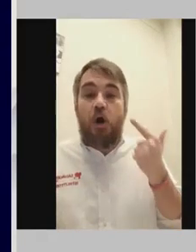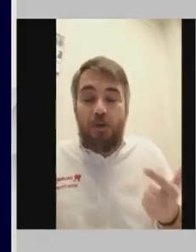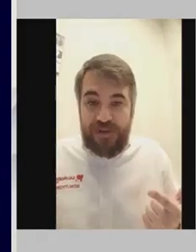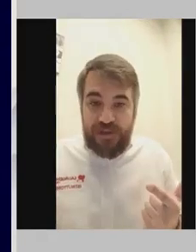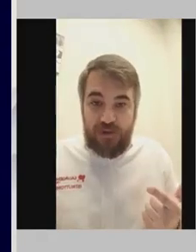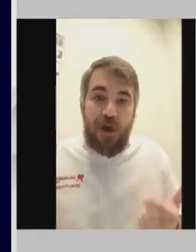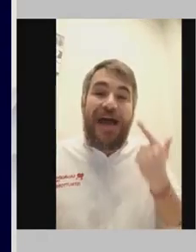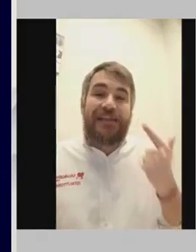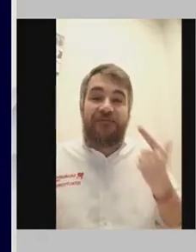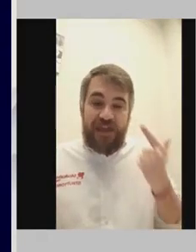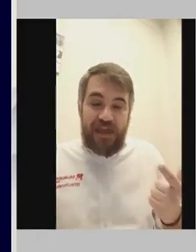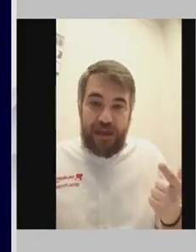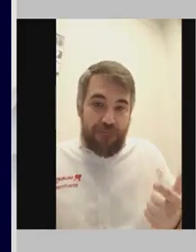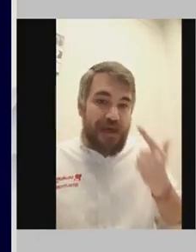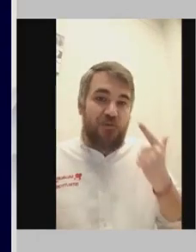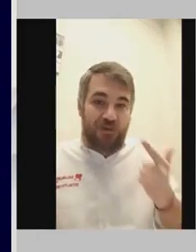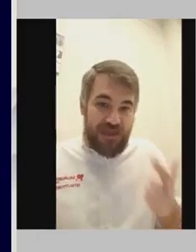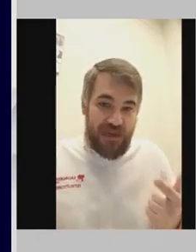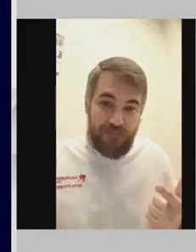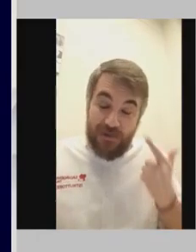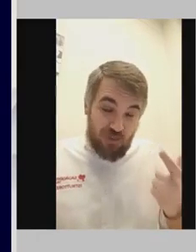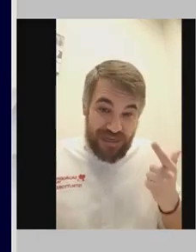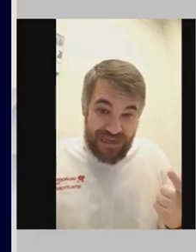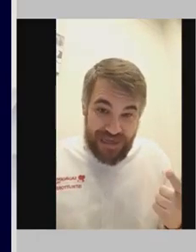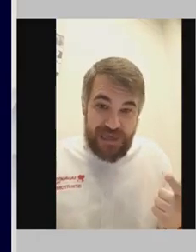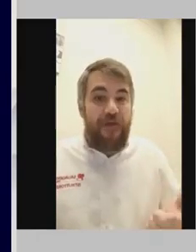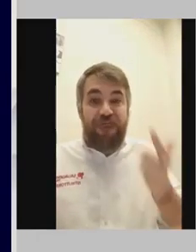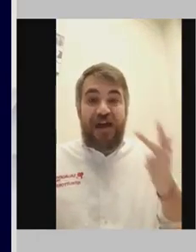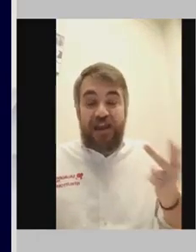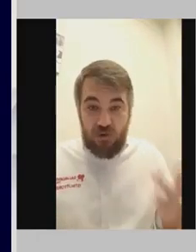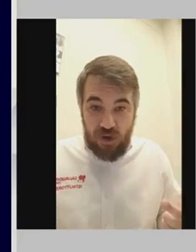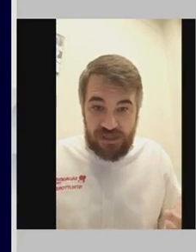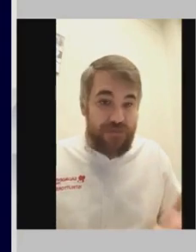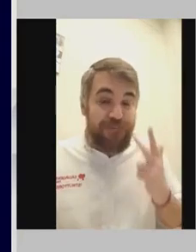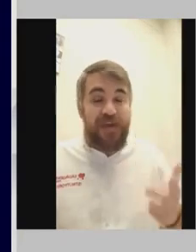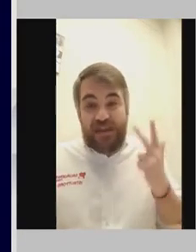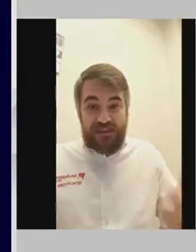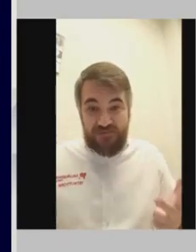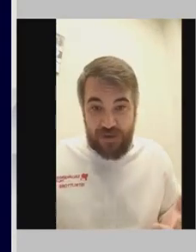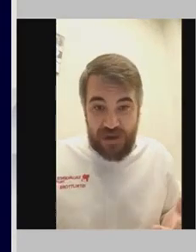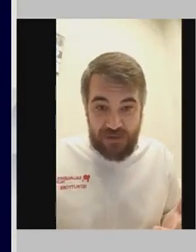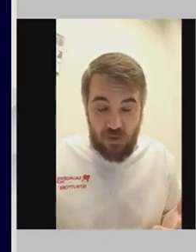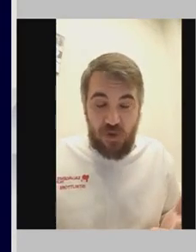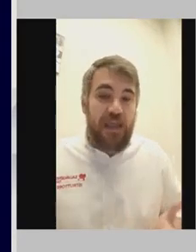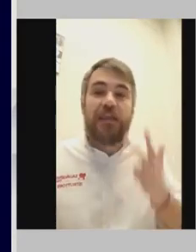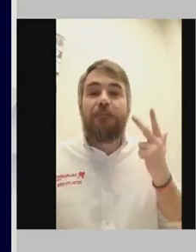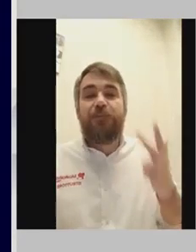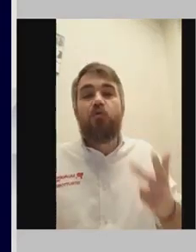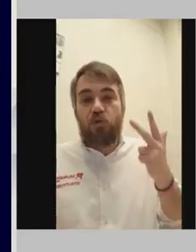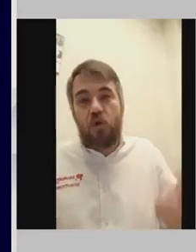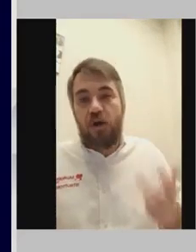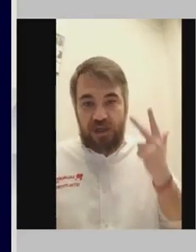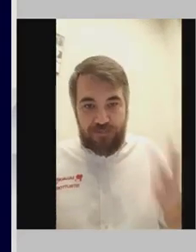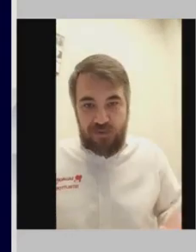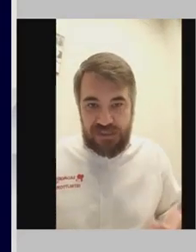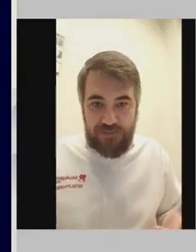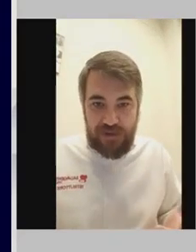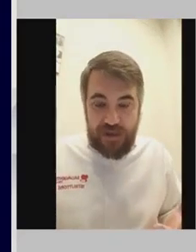che obblighino ad avere, manutenere, fare i corsi per il defibrillatore